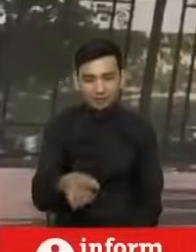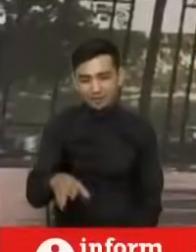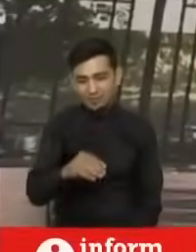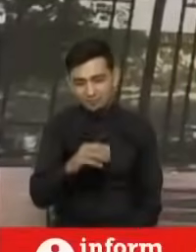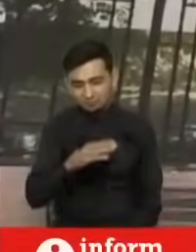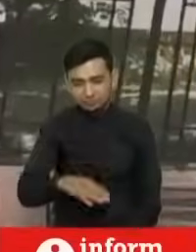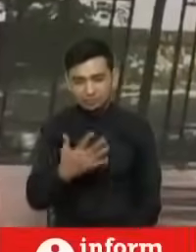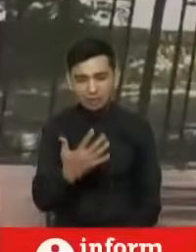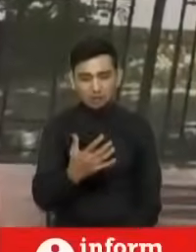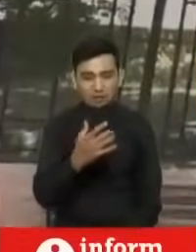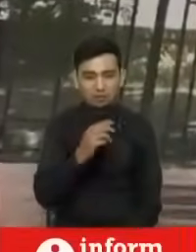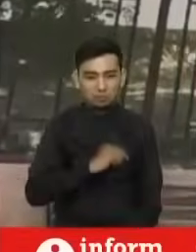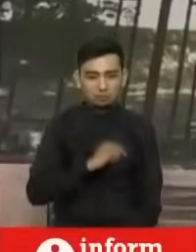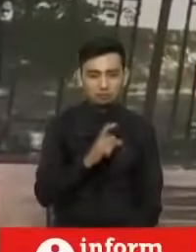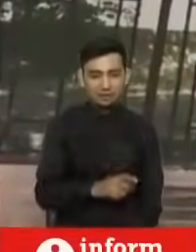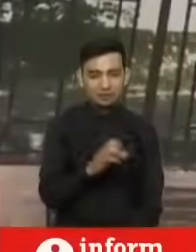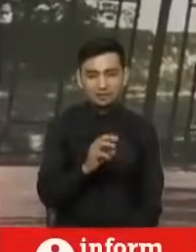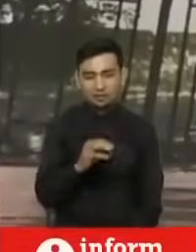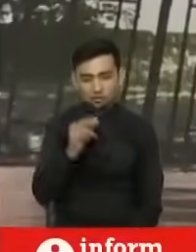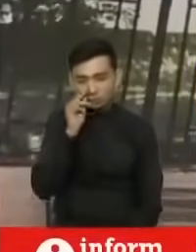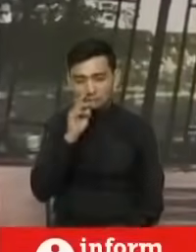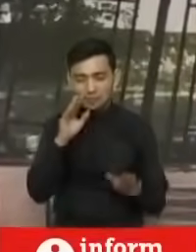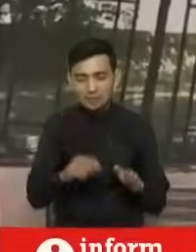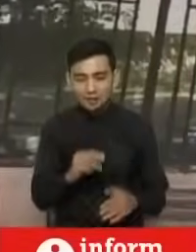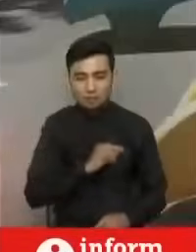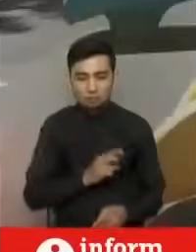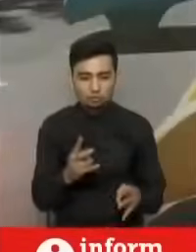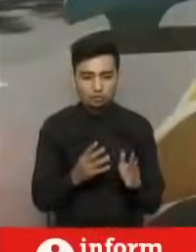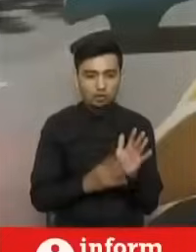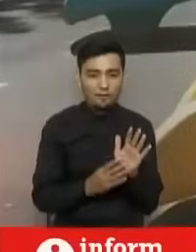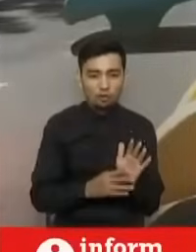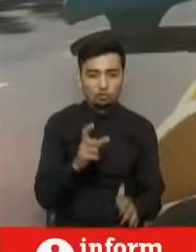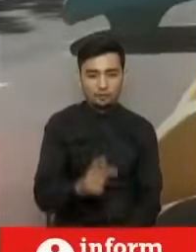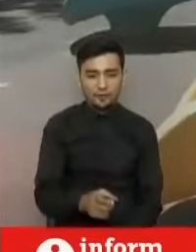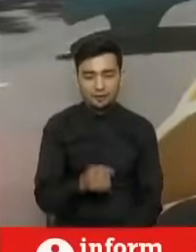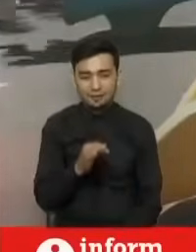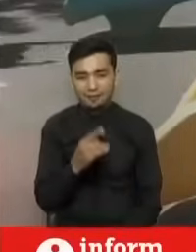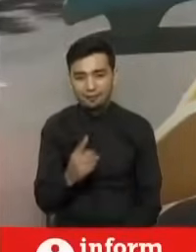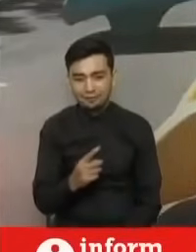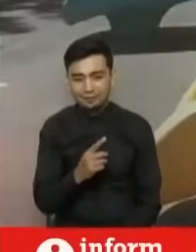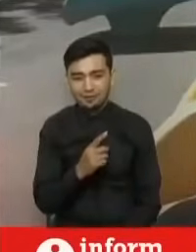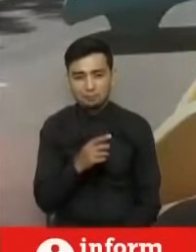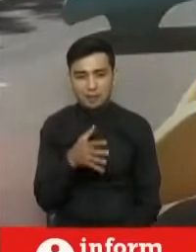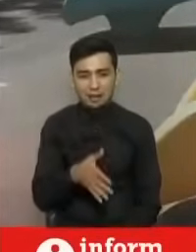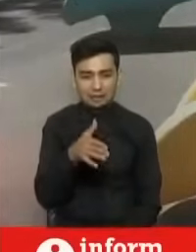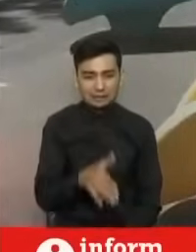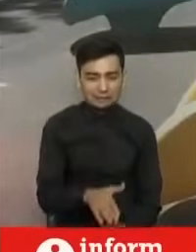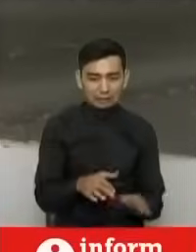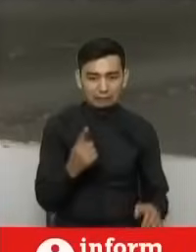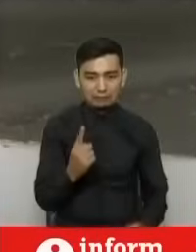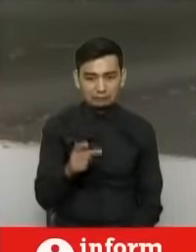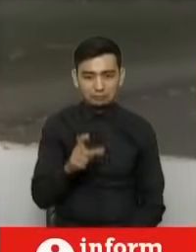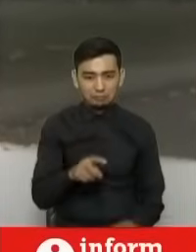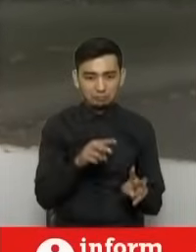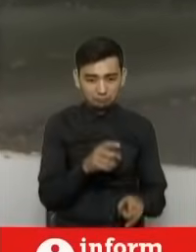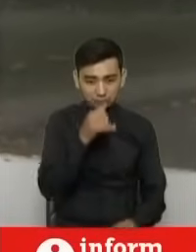всего 5 сотрудников. По стандарту в Шымкенте должны работать около 90 человек. По одному сотруднику на 5000 детей. Омбудсмен